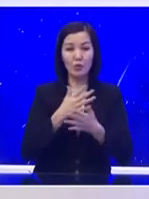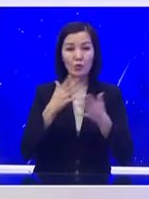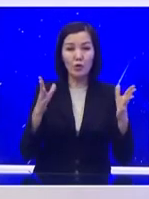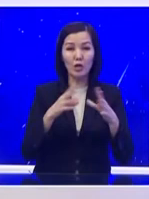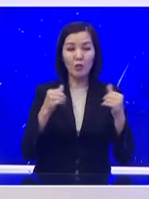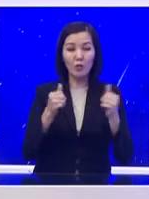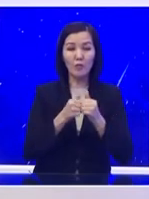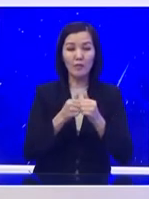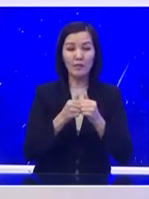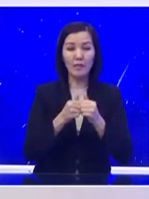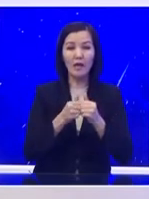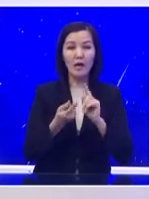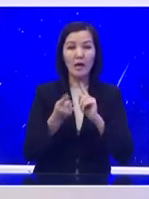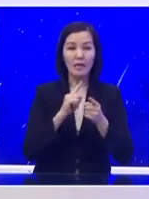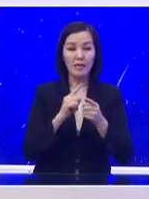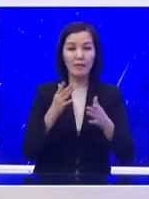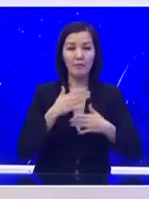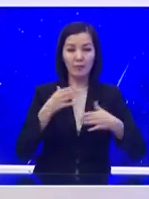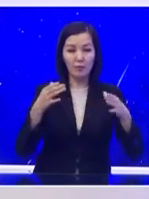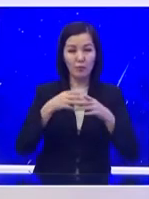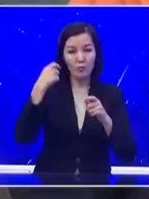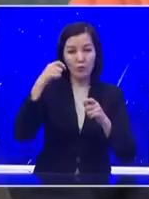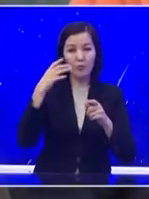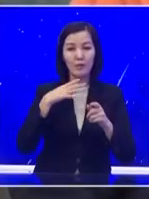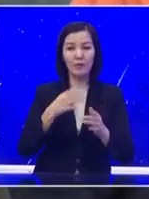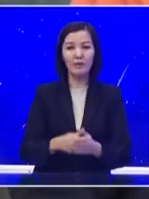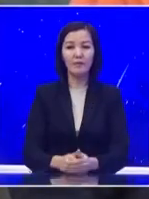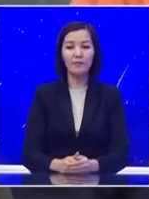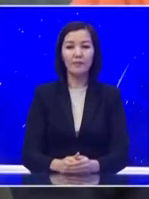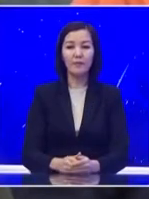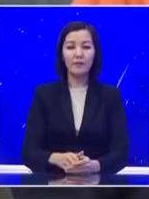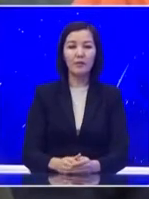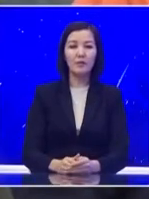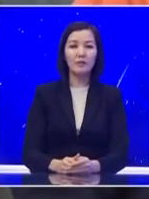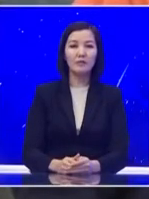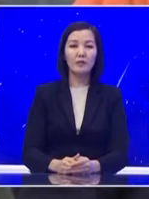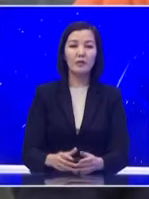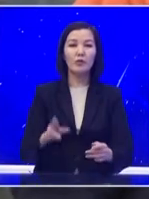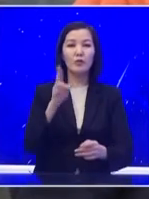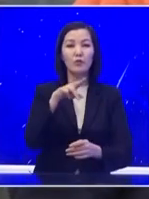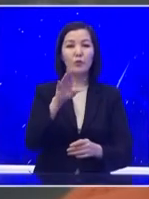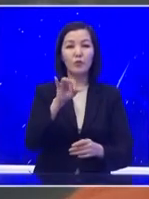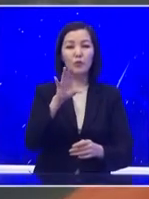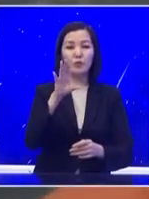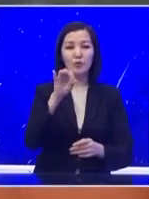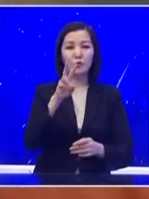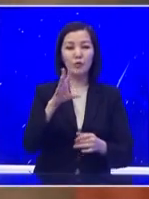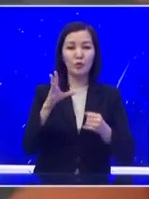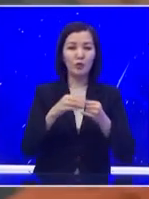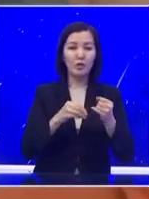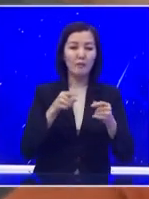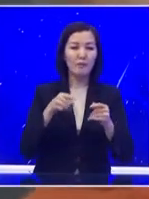өкілдерімен түсірілім тобы кездесіп қайтты. Дұрсын Мамычоғылы жер ауып келудің қиыншылығын бір кісідей біледі.